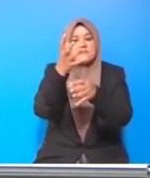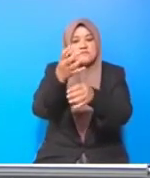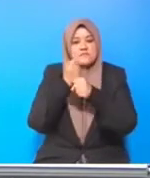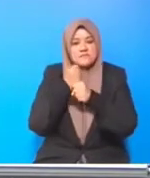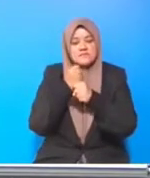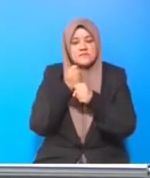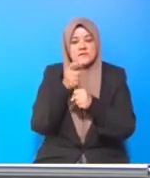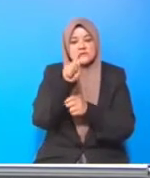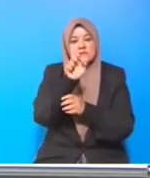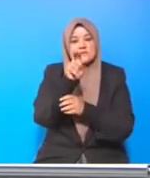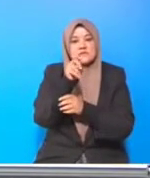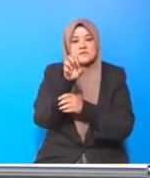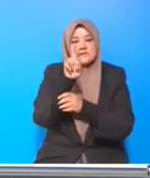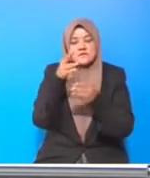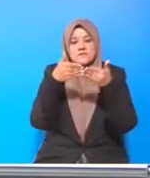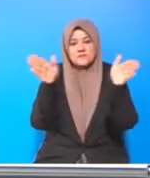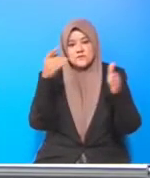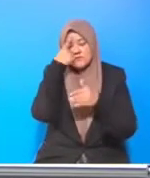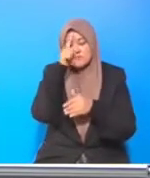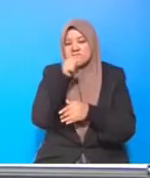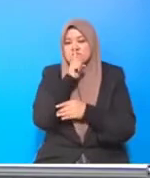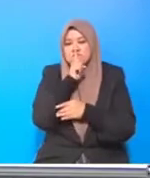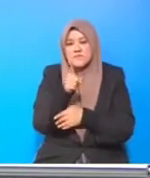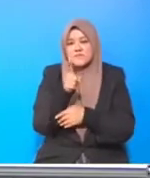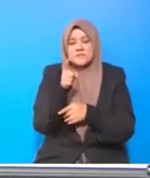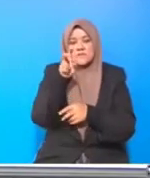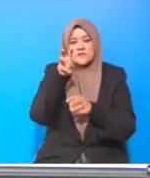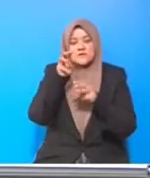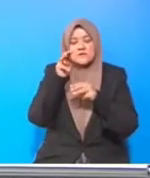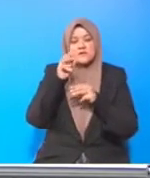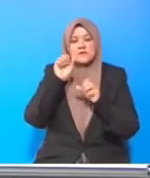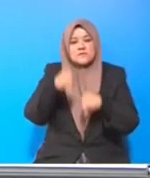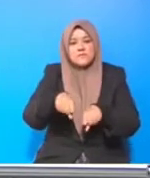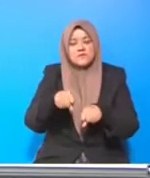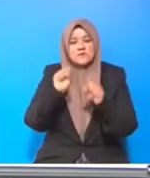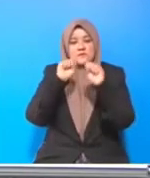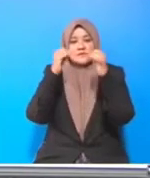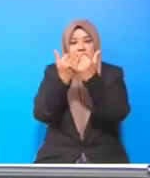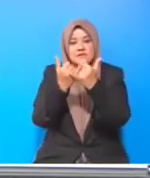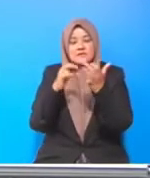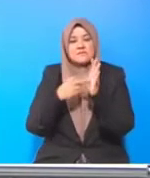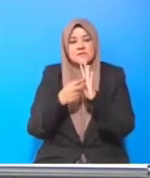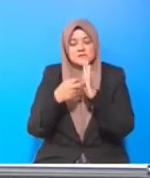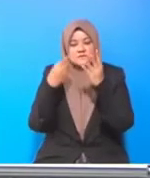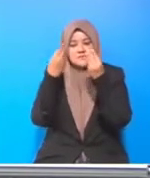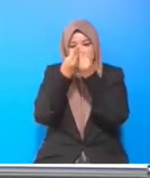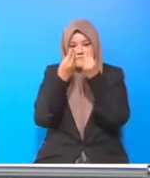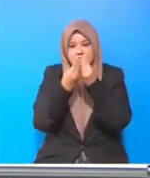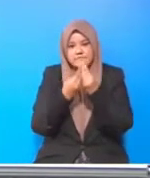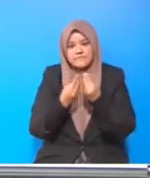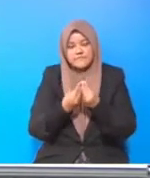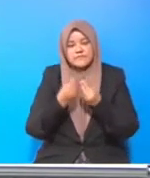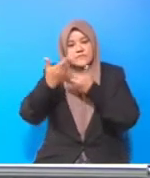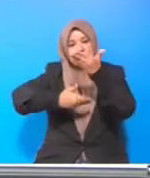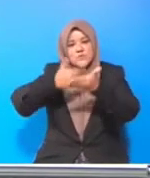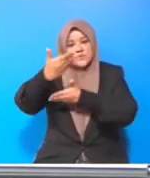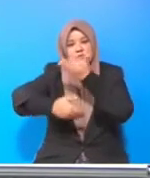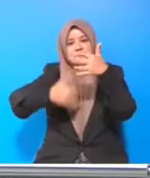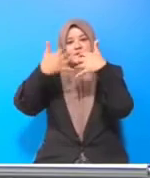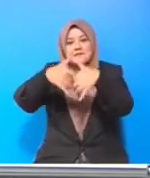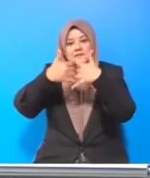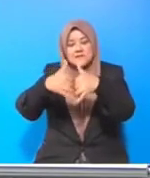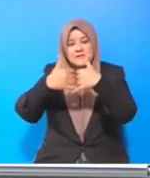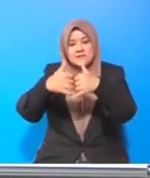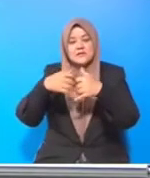perolehan secara tenda terbuka untuk menentukan kemampuan sesebuah Serikat ialah capacity proses pemprosesan di